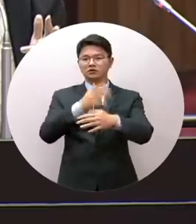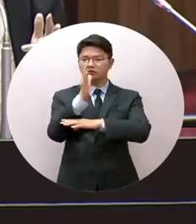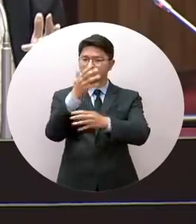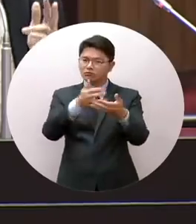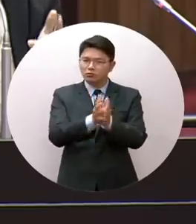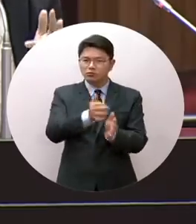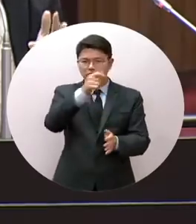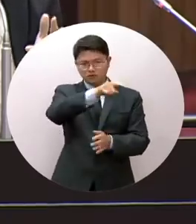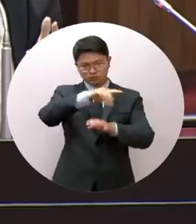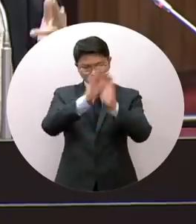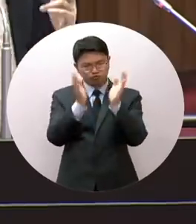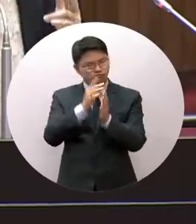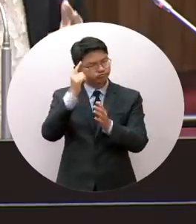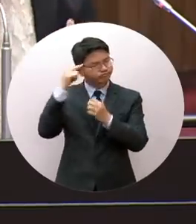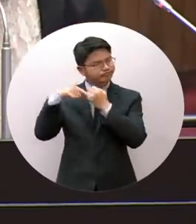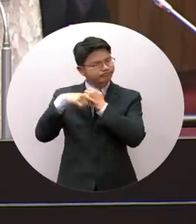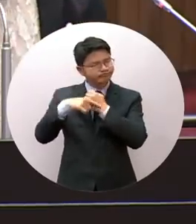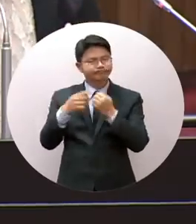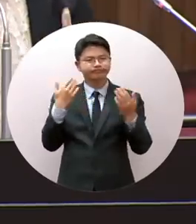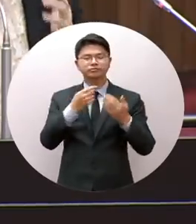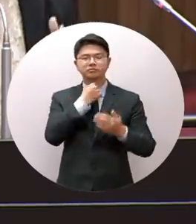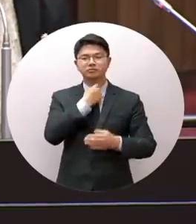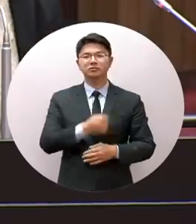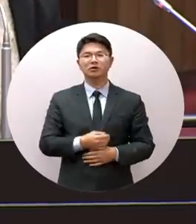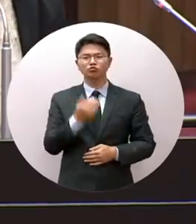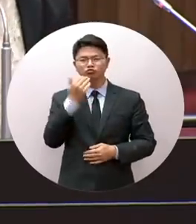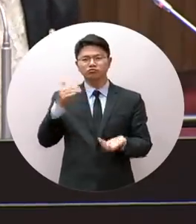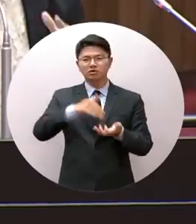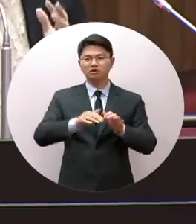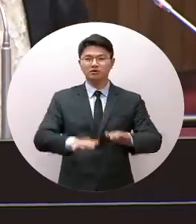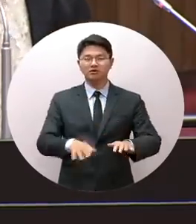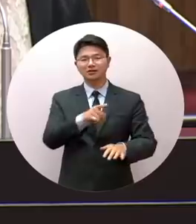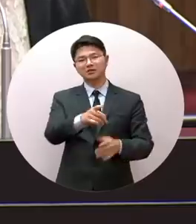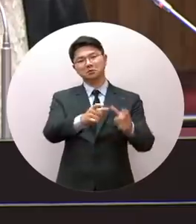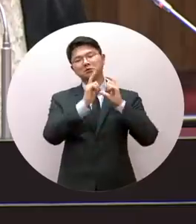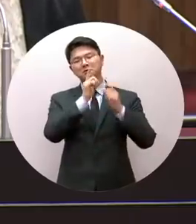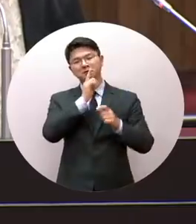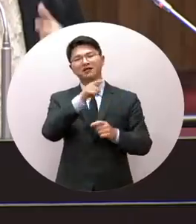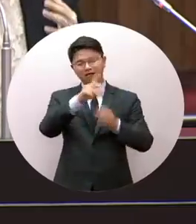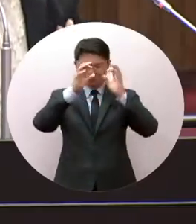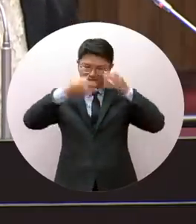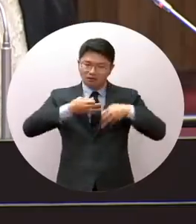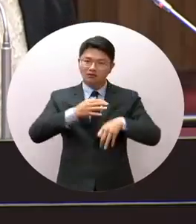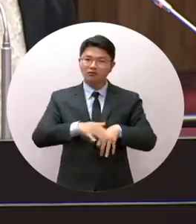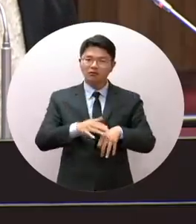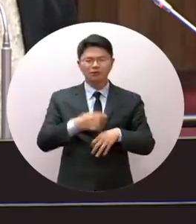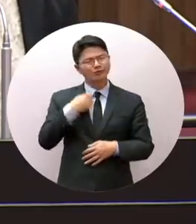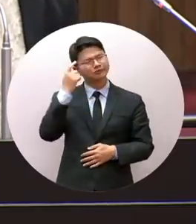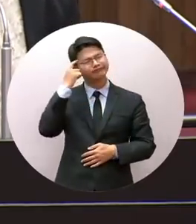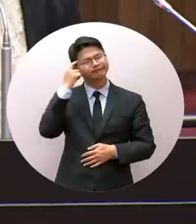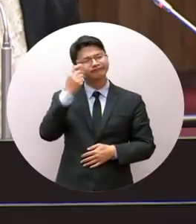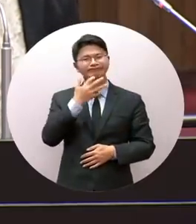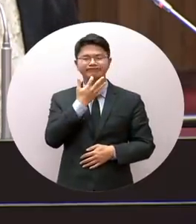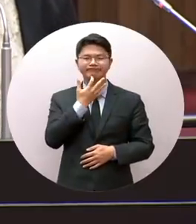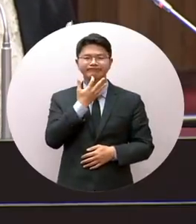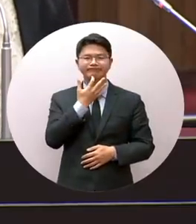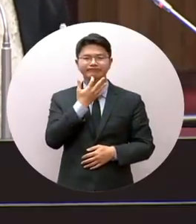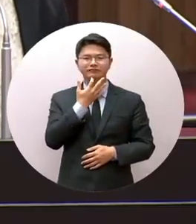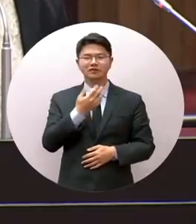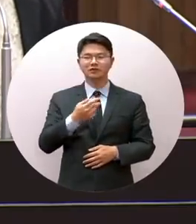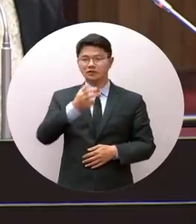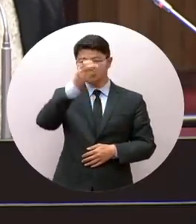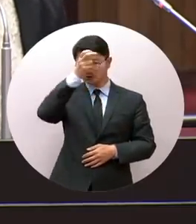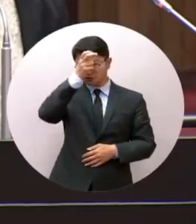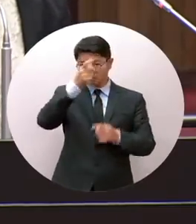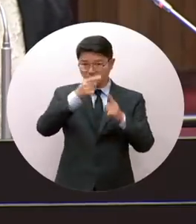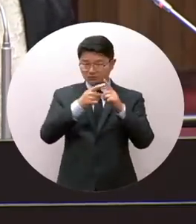地方，因为这是你们的专业。如果到今天为止，你还在跟我讲说你要检讨，那我就会觉得，针对警